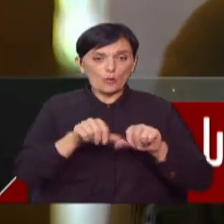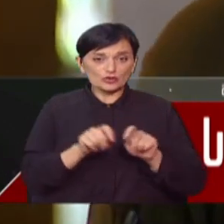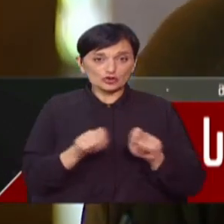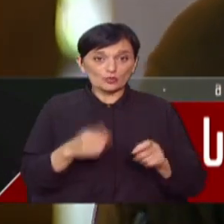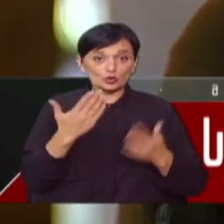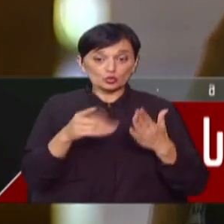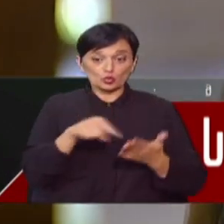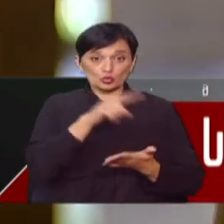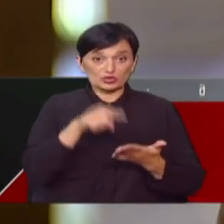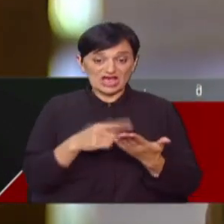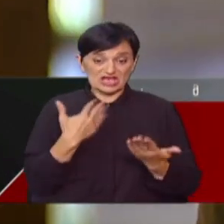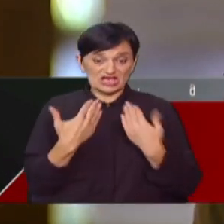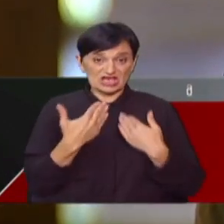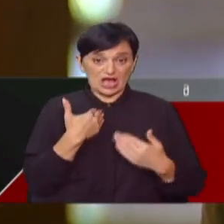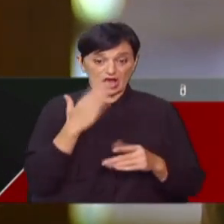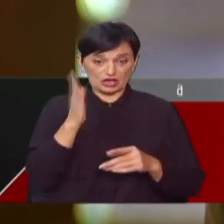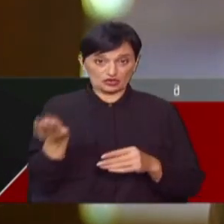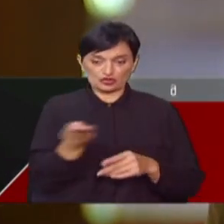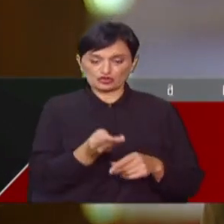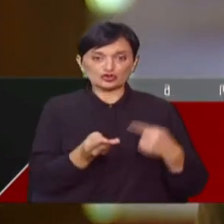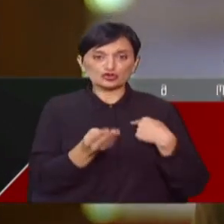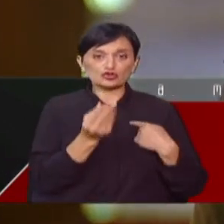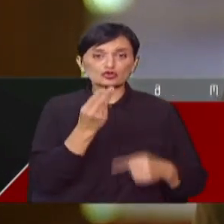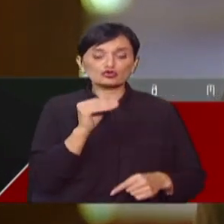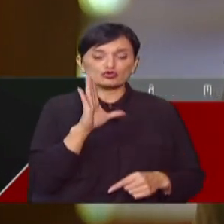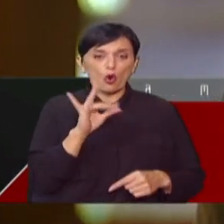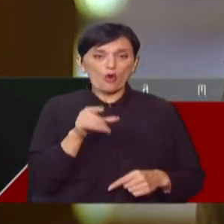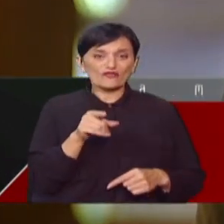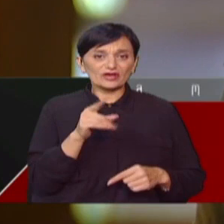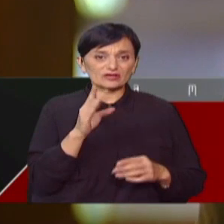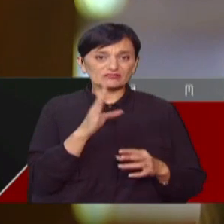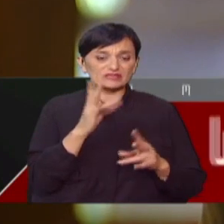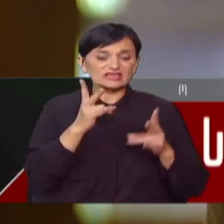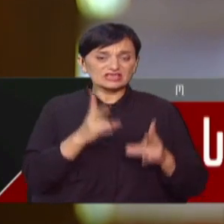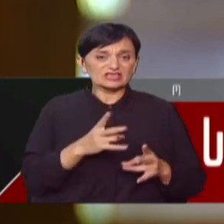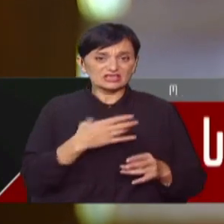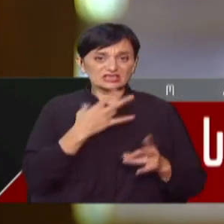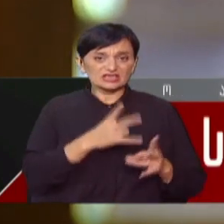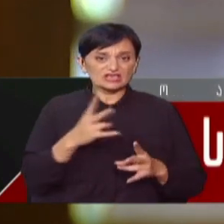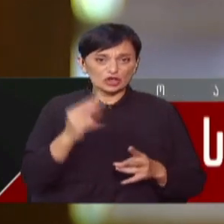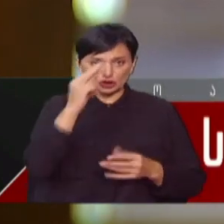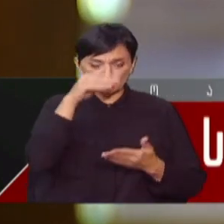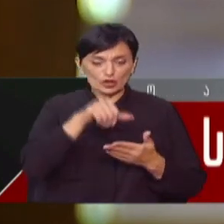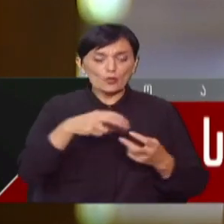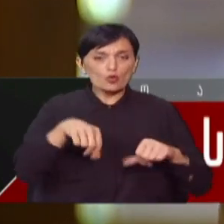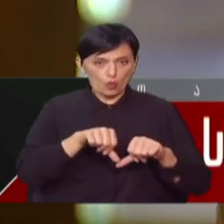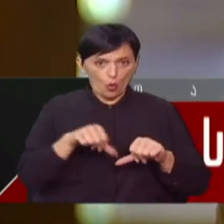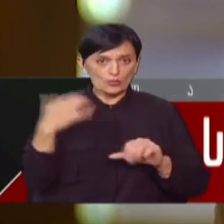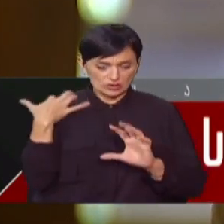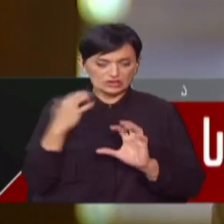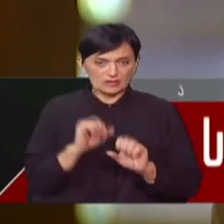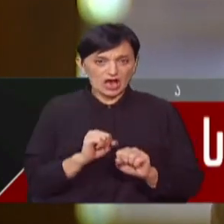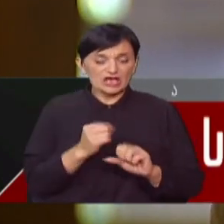თუ ეს საკითხი ენცხრას დადგება, ჩვენ შოვის ტრაგედიის გამომწვევი მიზეზების შემსწავლელ კომისიას ხარს დაუჭერთ.